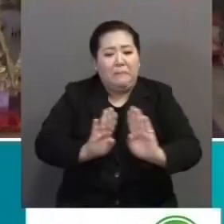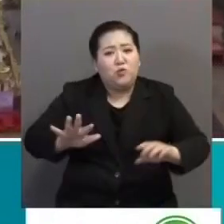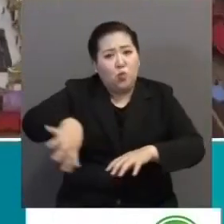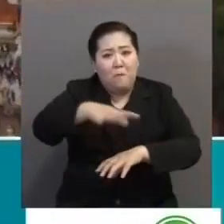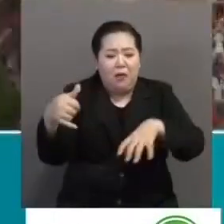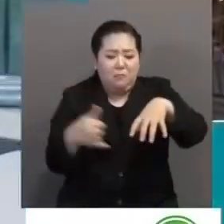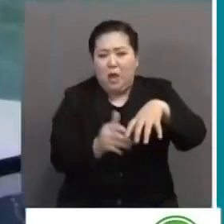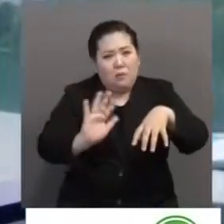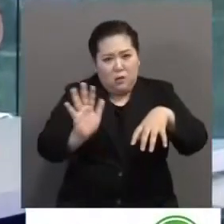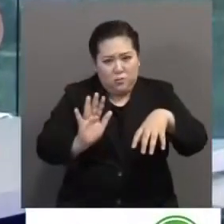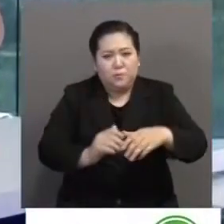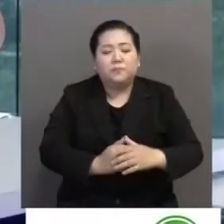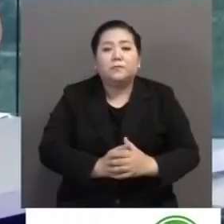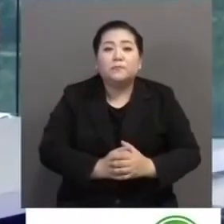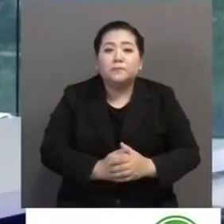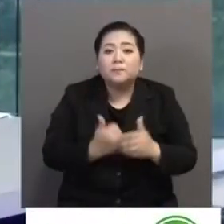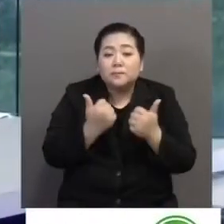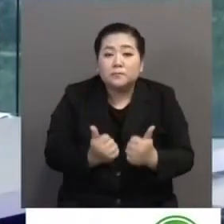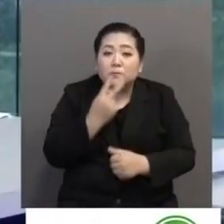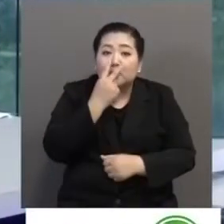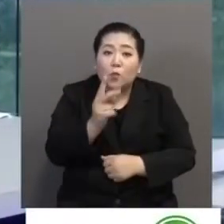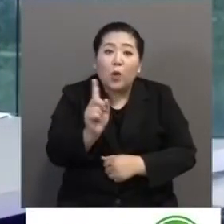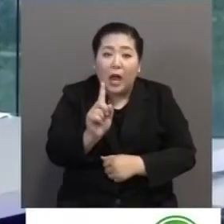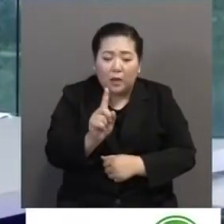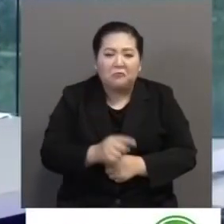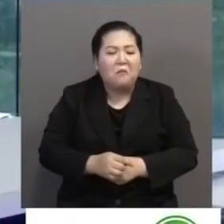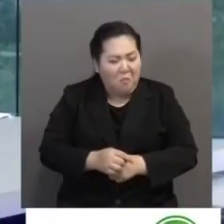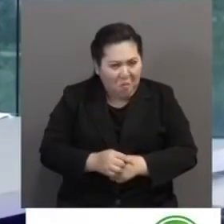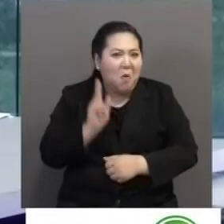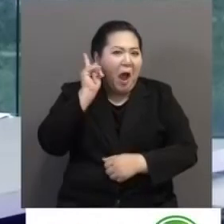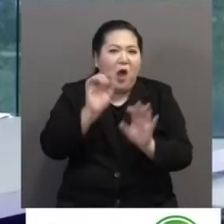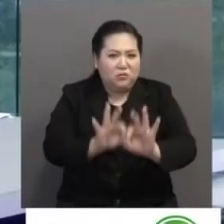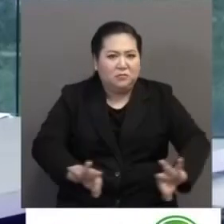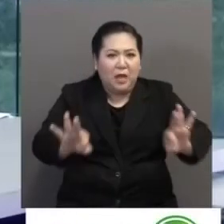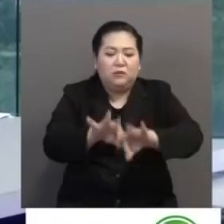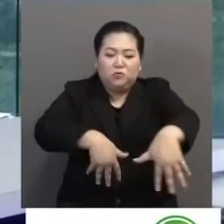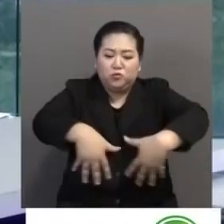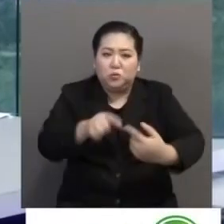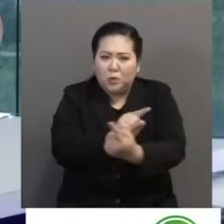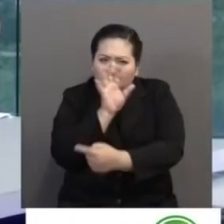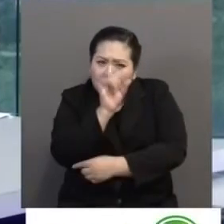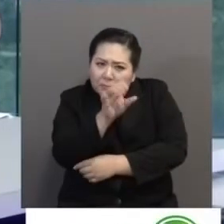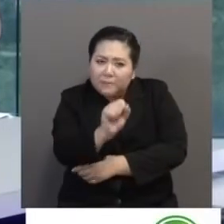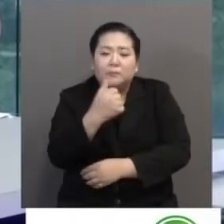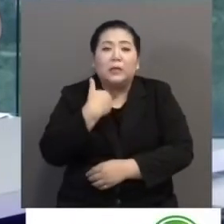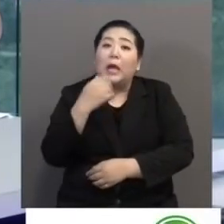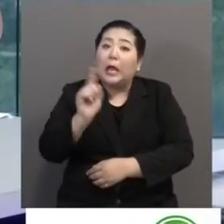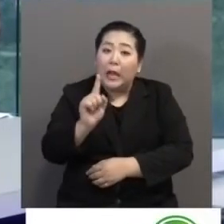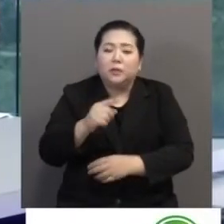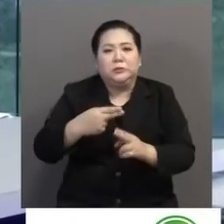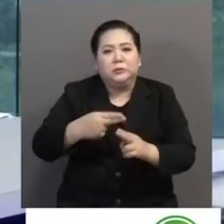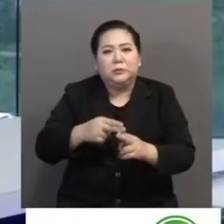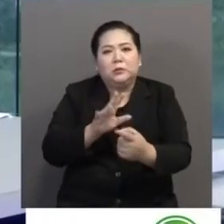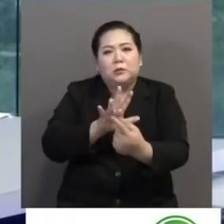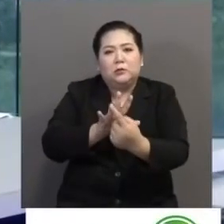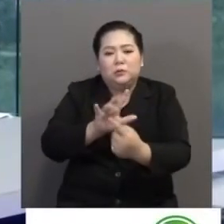คุณผู้ชมไปตามติดอีกหนึ่งคดีนะคะนี่ต้องบอกว่าเป็นคดีใหญ่ที่สังคมกำลังจับจ้องค่ะเป็นเรื่องของคดีนายเล่าย่าง